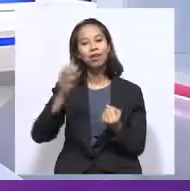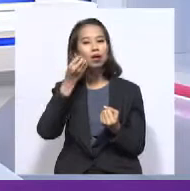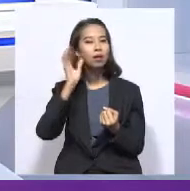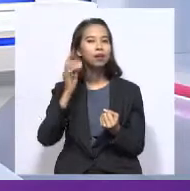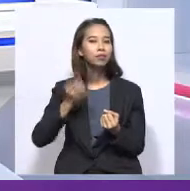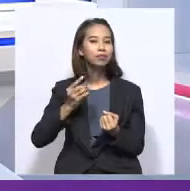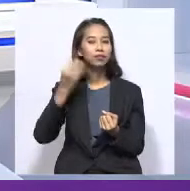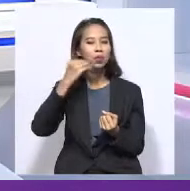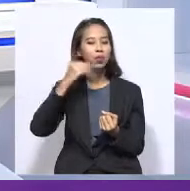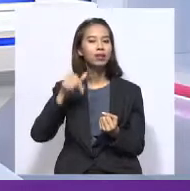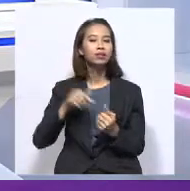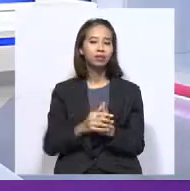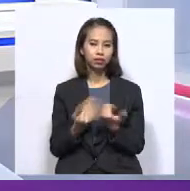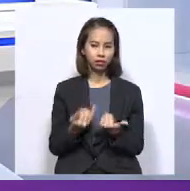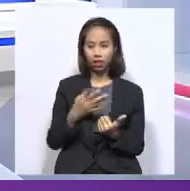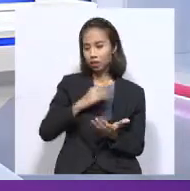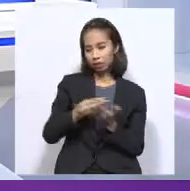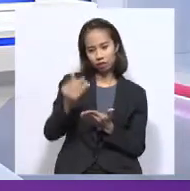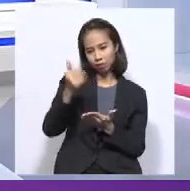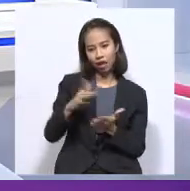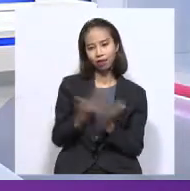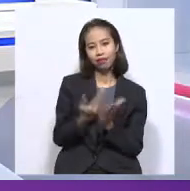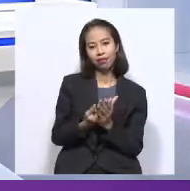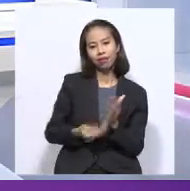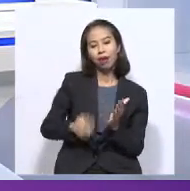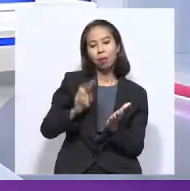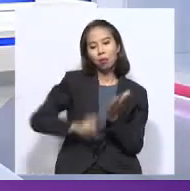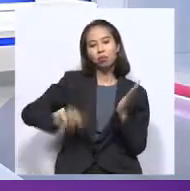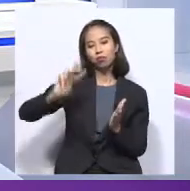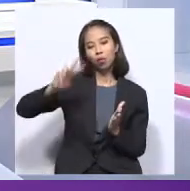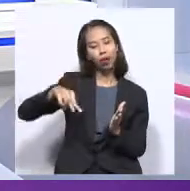ตอนนี้ทานไม่ได้แล้วนะครับ 2,000 นะคุณปรับ 2,000 นะครับถุง20 บาทเนี่ยปรับใน 2,000 ไม่คุ้มนะครับ